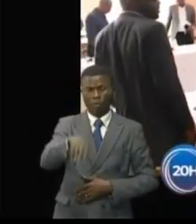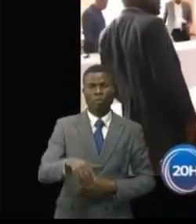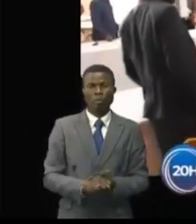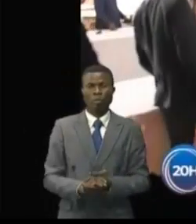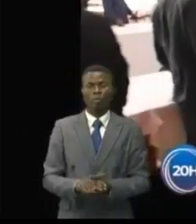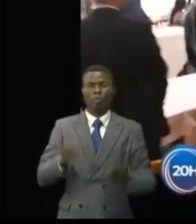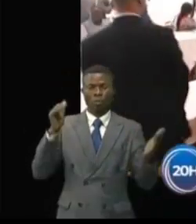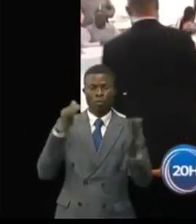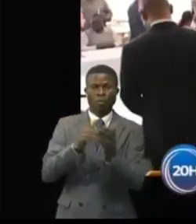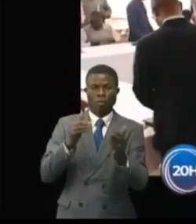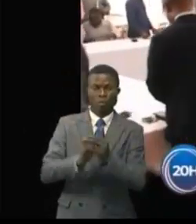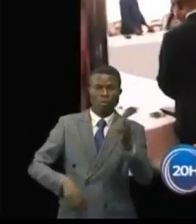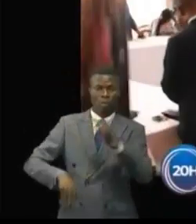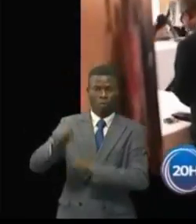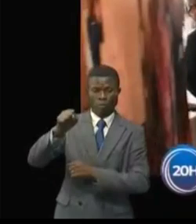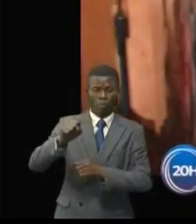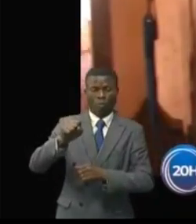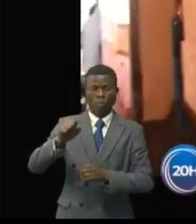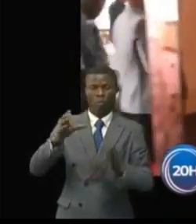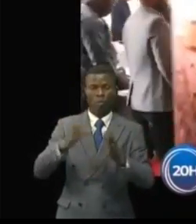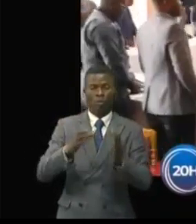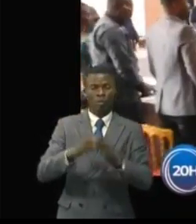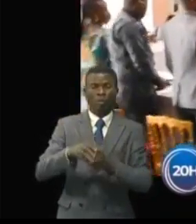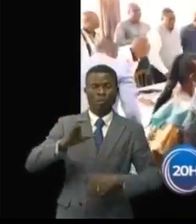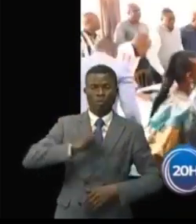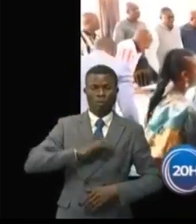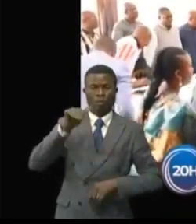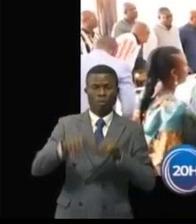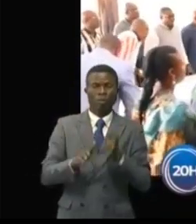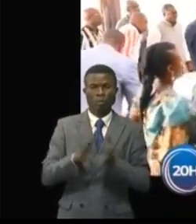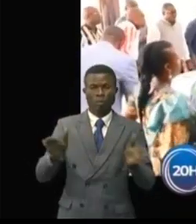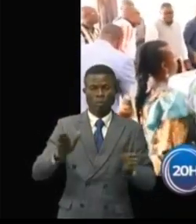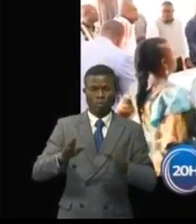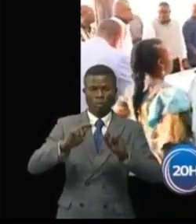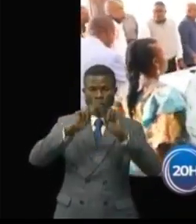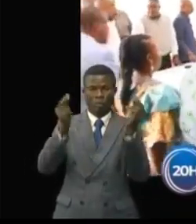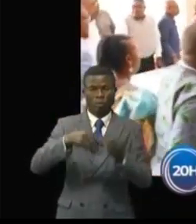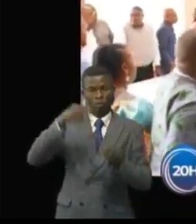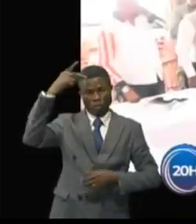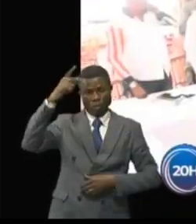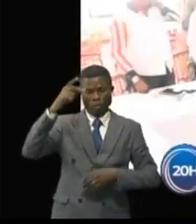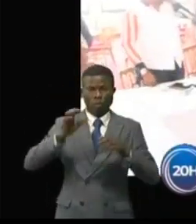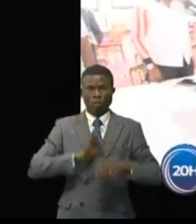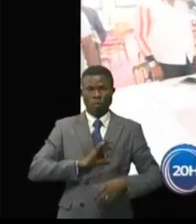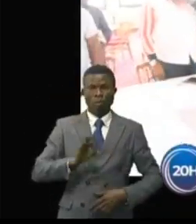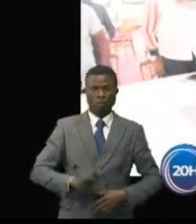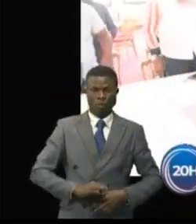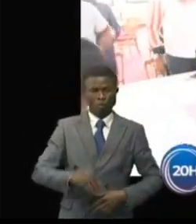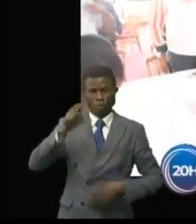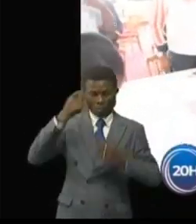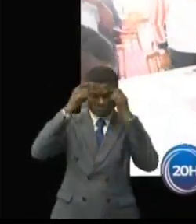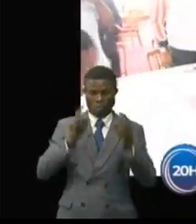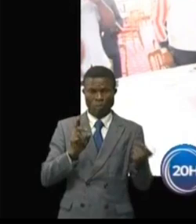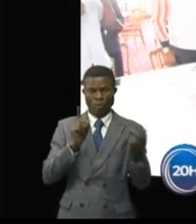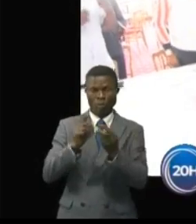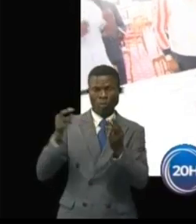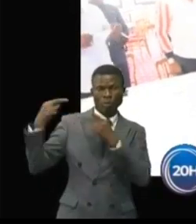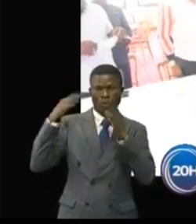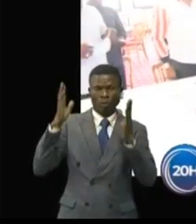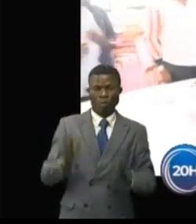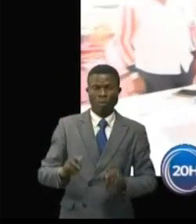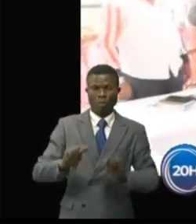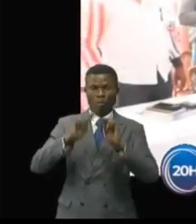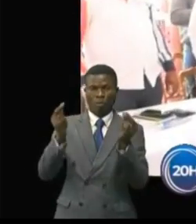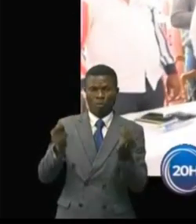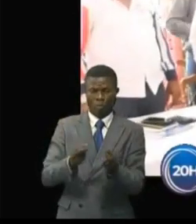répression de l'Air Marche par la police, le secrétaire général du parti présidentiel a tenu à rencontrer les responsables des syndicats